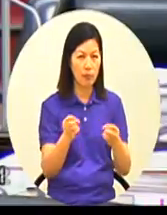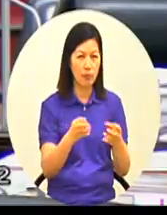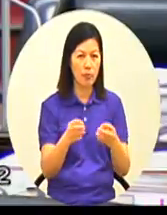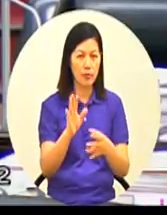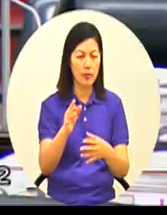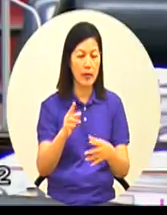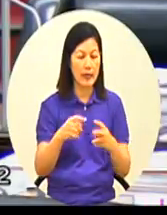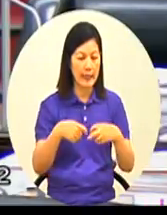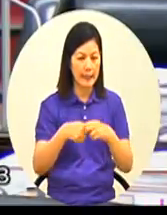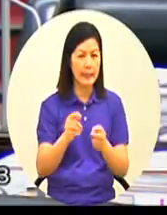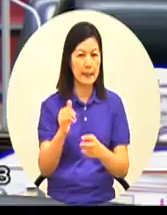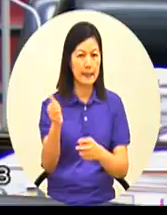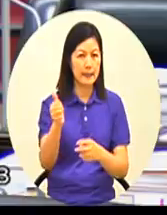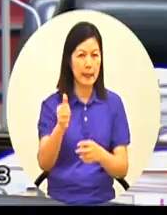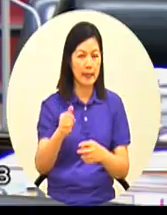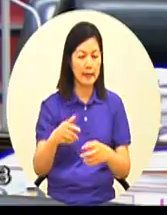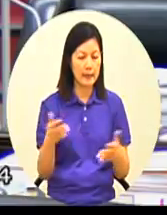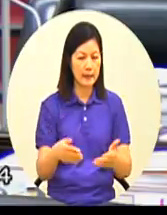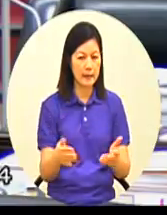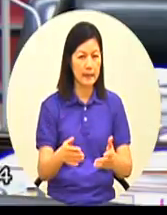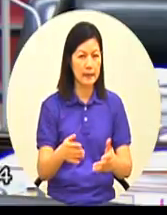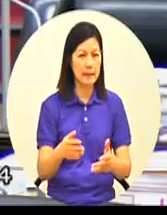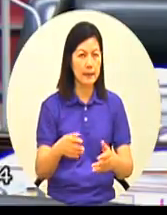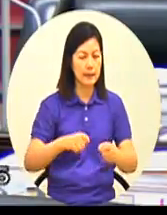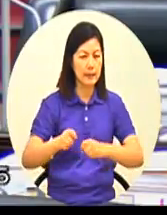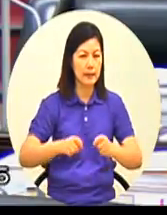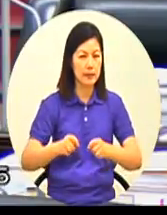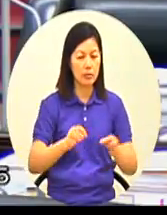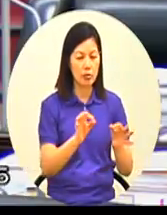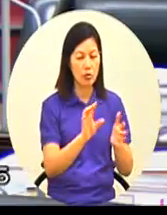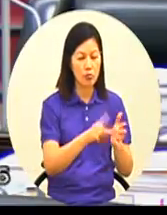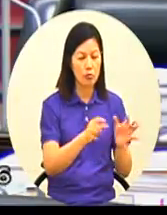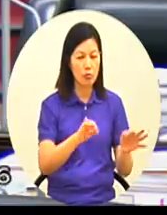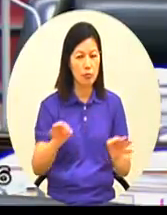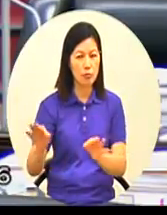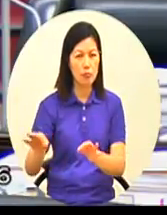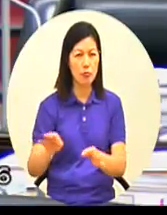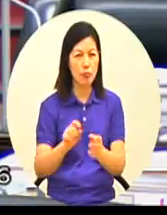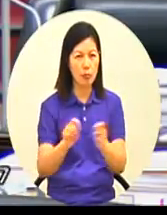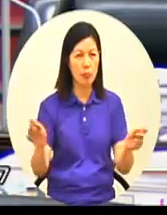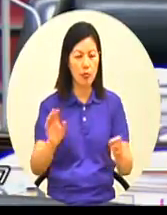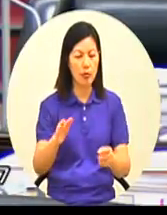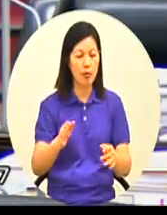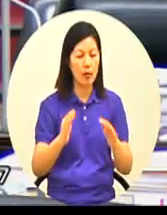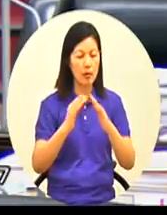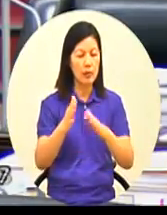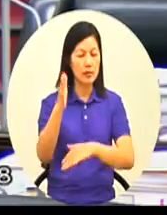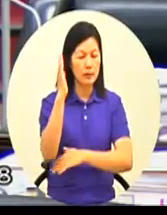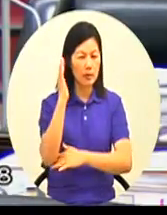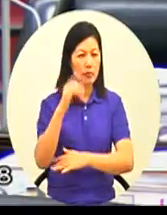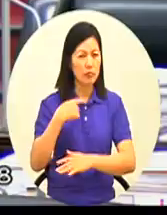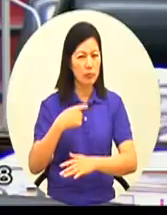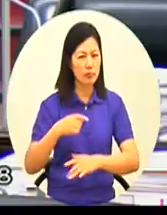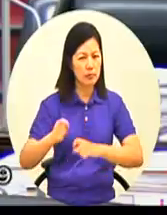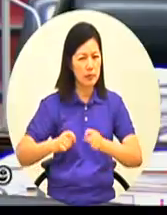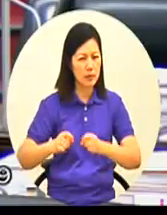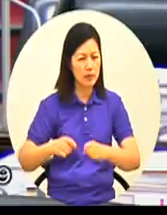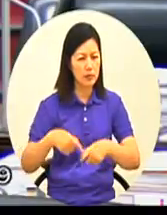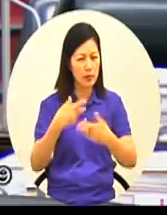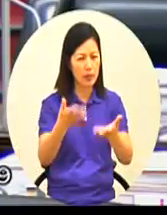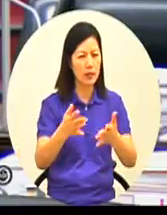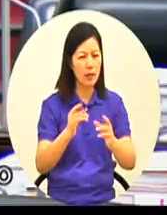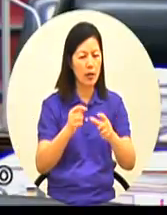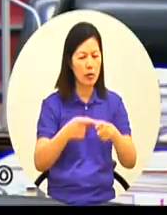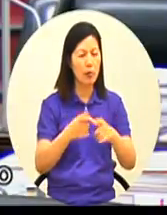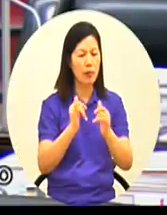勇的这个新建案已经延宕那么久，我们都期待市政府可以拿出一套跟公民团体对